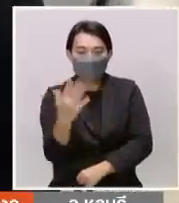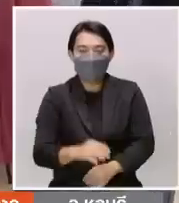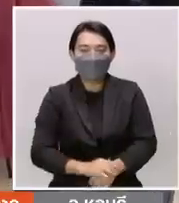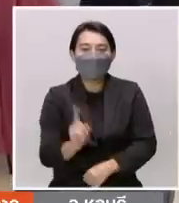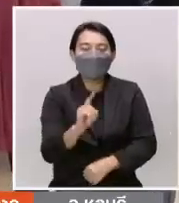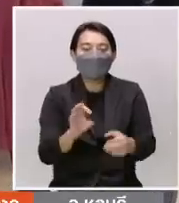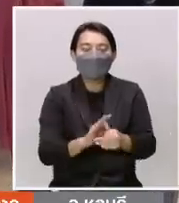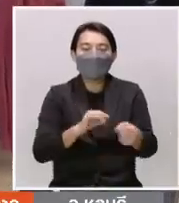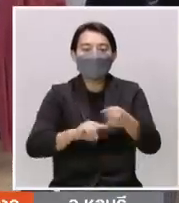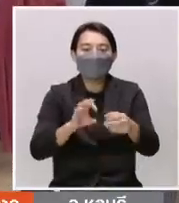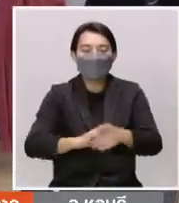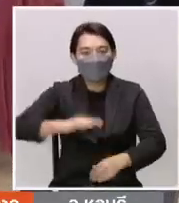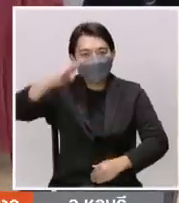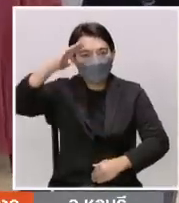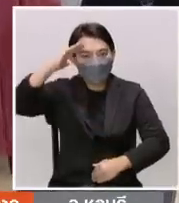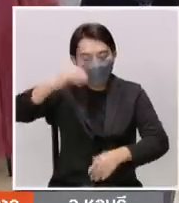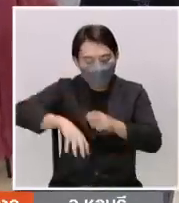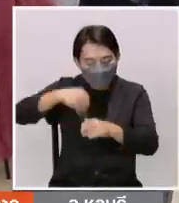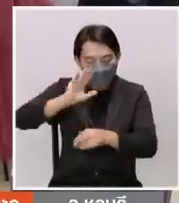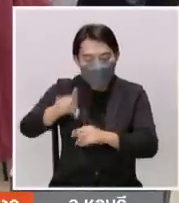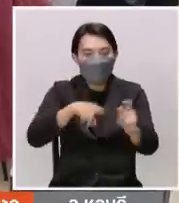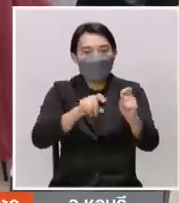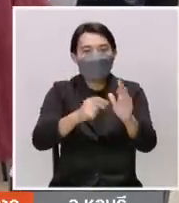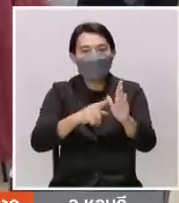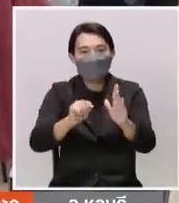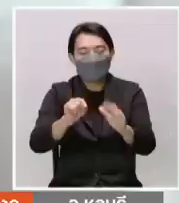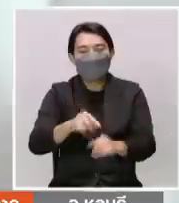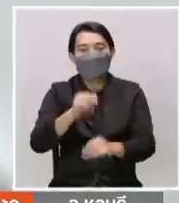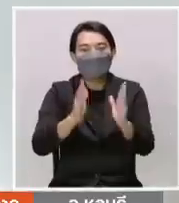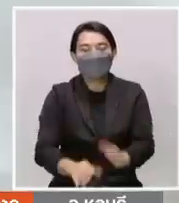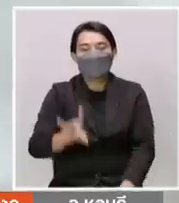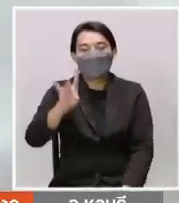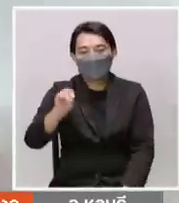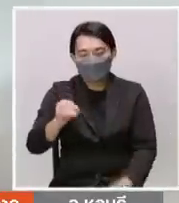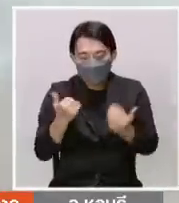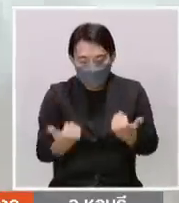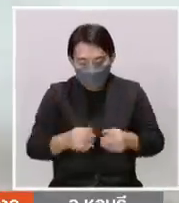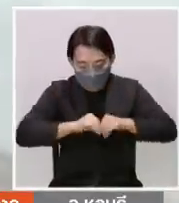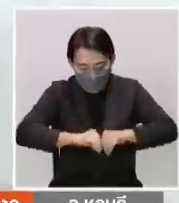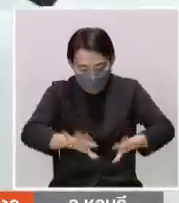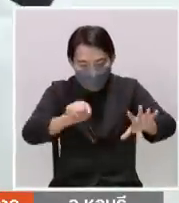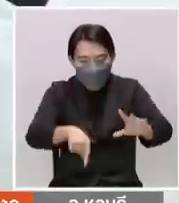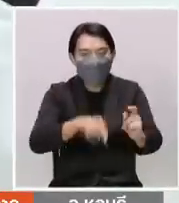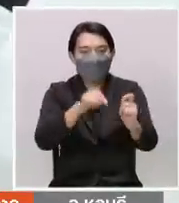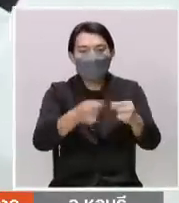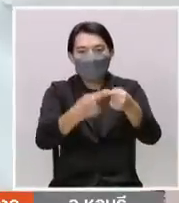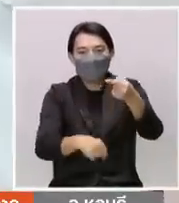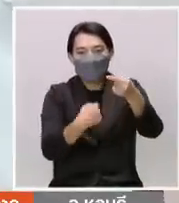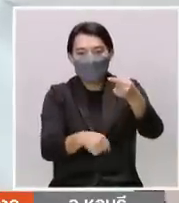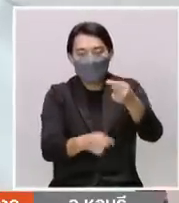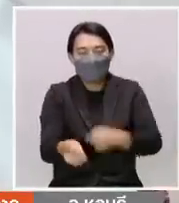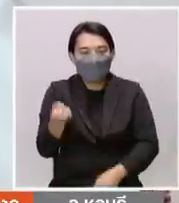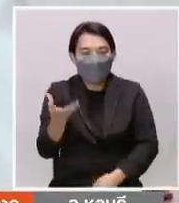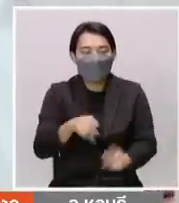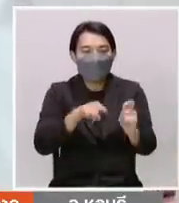ลุ่มก้อนการระบาดของทหารเกณฑ์ในอำเภอสัตหีบ80รายพื้นที่การระบาดตอนนี้กระจายไปใน10อำเภอมาก